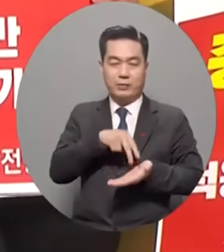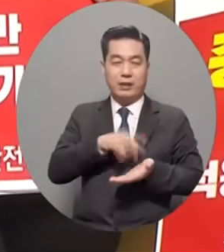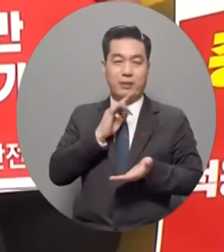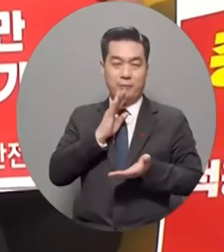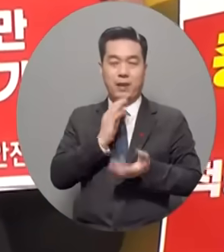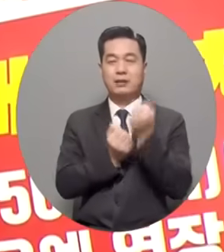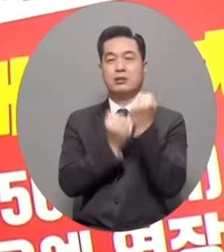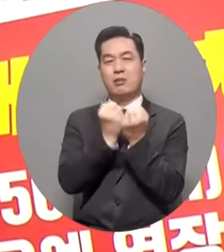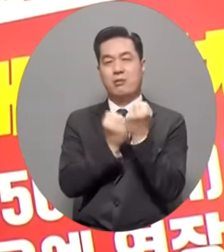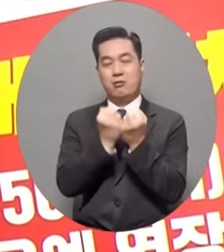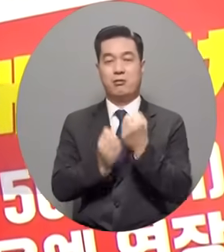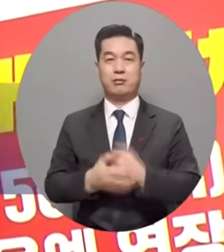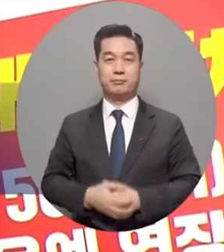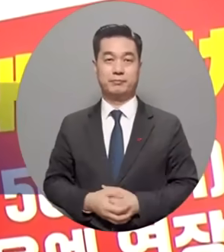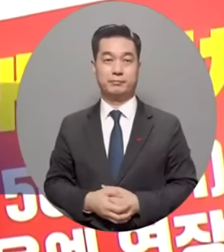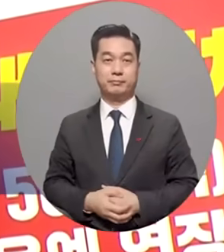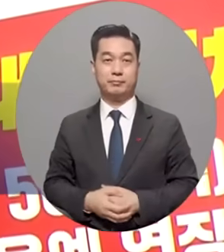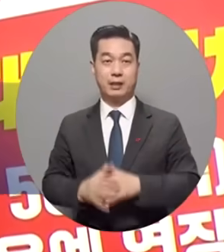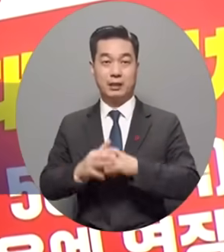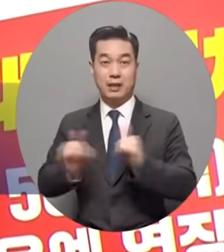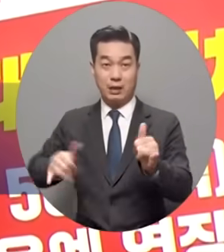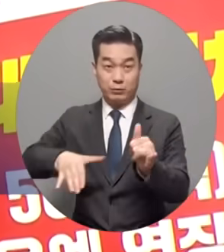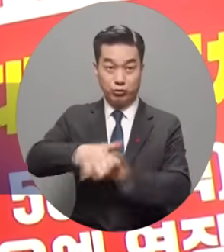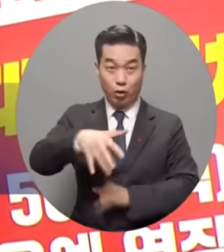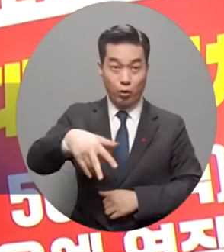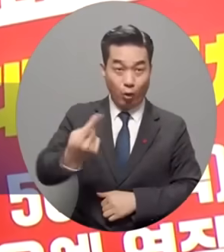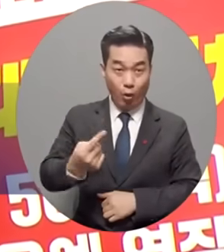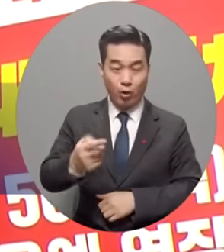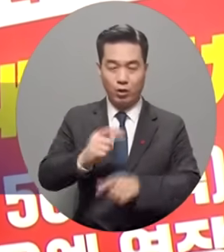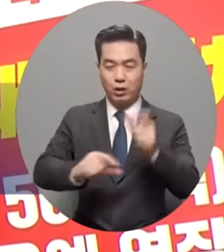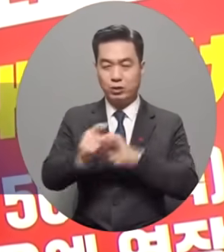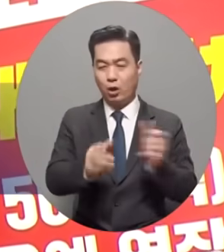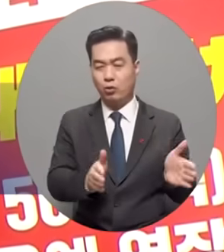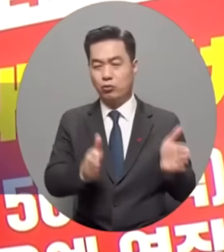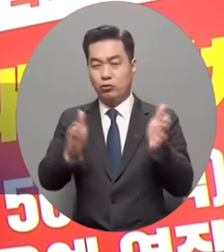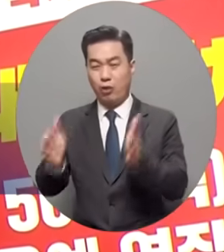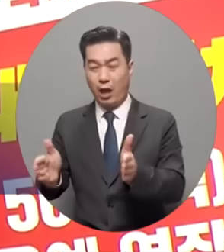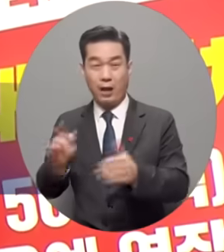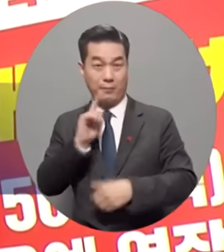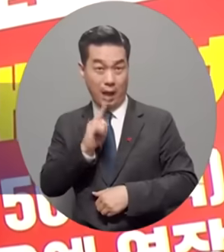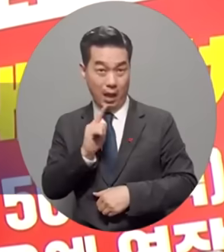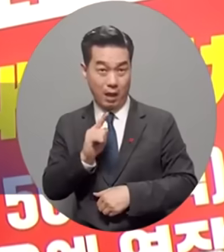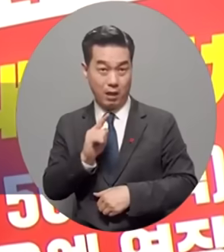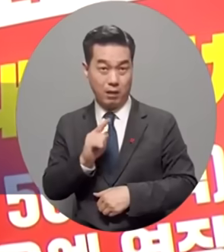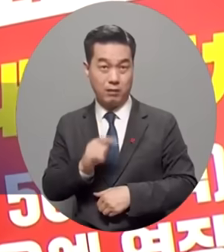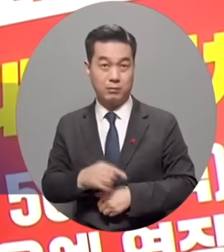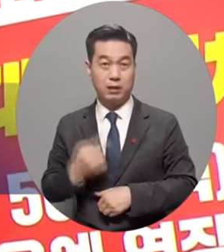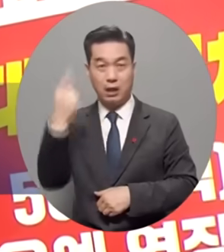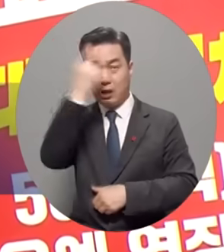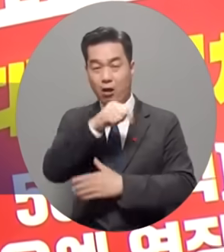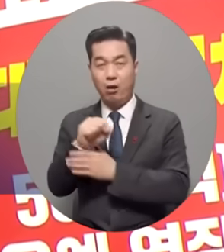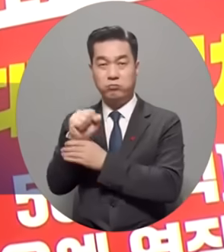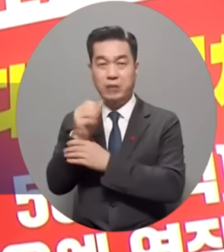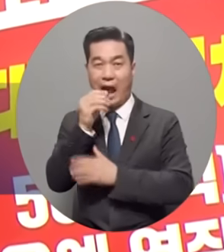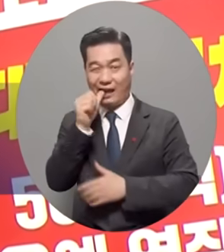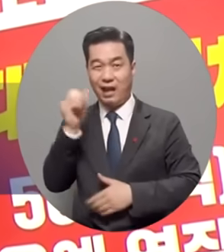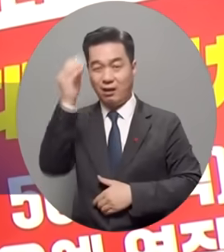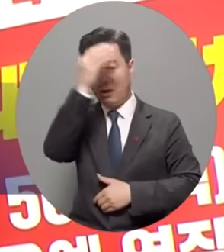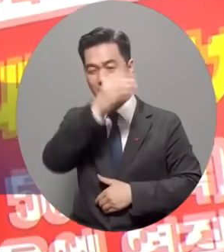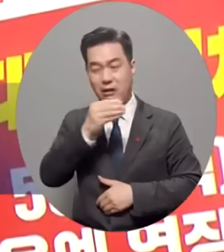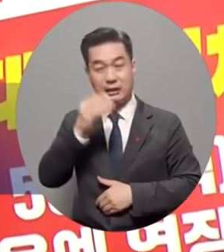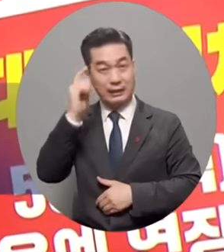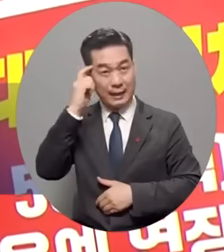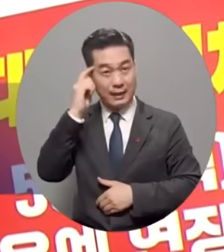주장했습니다. 사람을 죽여놓고도 더 유해하자고 나서는 사람들은 얼굴 낯짝도 두껍다고